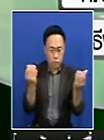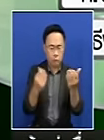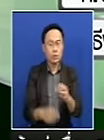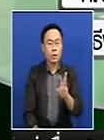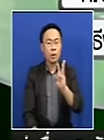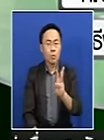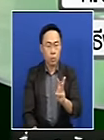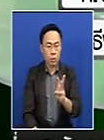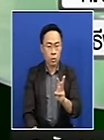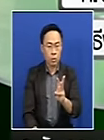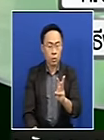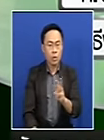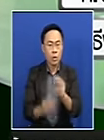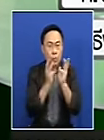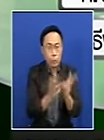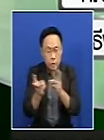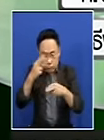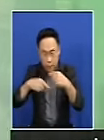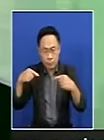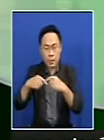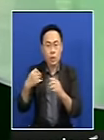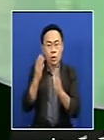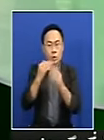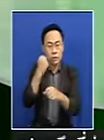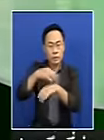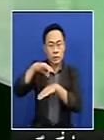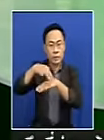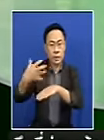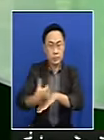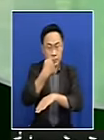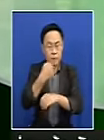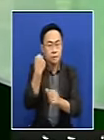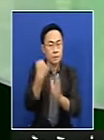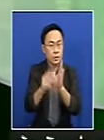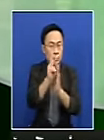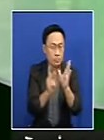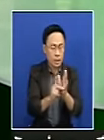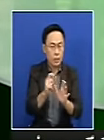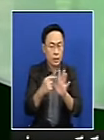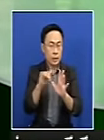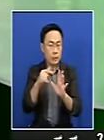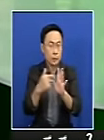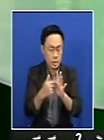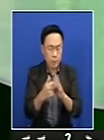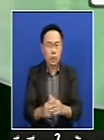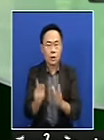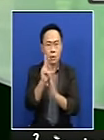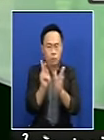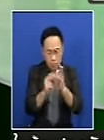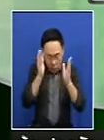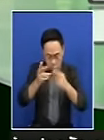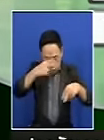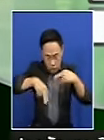ญและมีวิธีพิจารณาคดีอาญาของผู้ดำรงตำแหน่งทางการเมืองมีกฎหมายของผู้ตรวจการแผ่